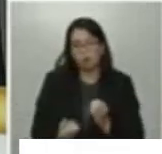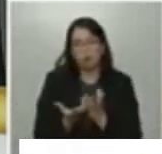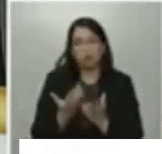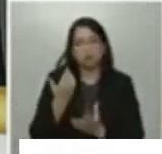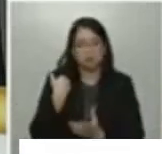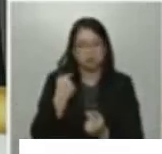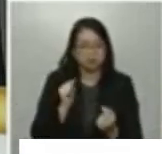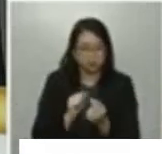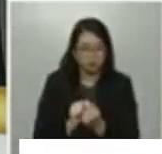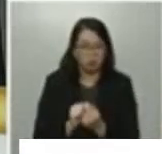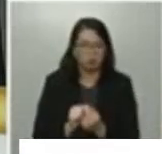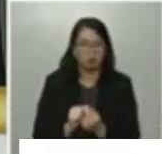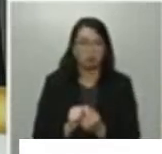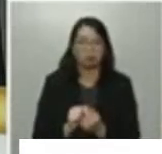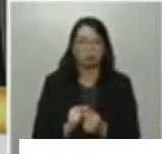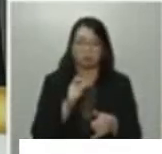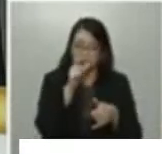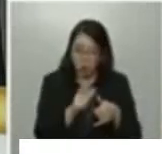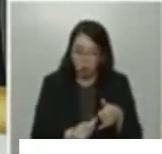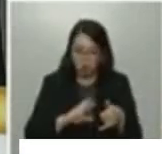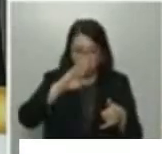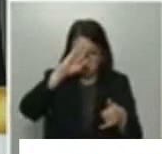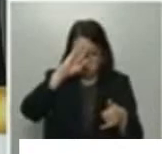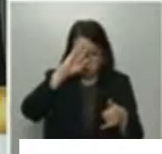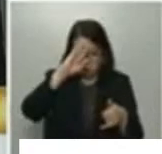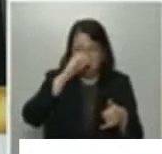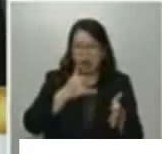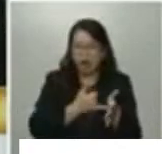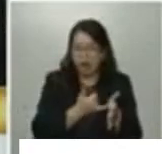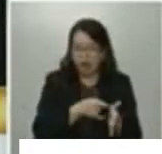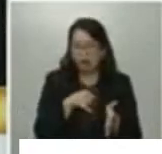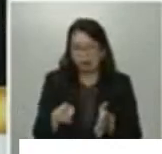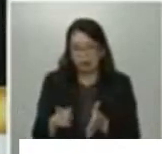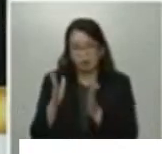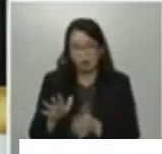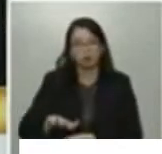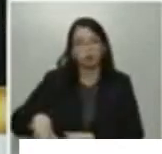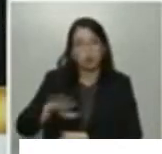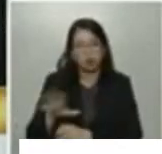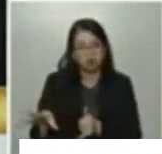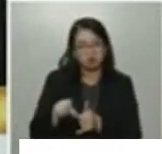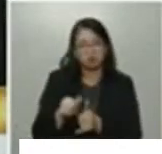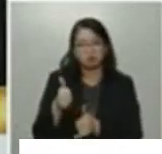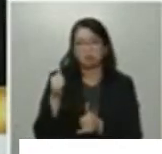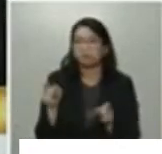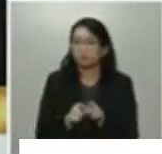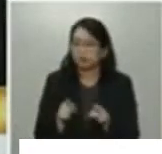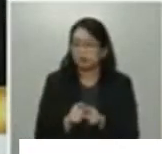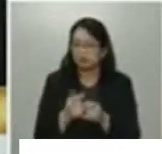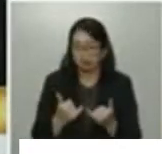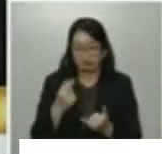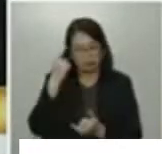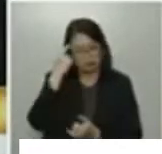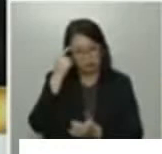ลและทั้งส่วนรวมจะเห็นได้ว่าหลังจากโรคนี้ระบาดขึ้นมาก็จะมีการปรับปรุ